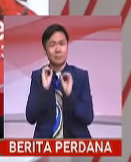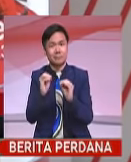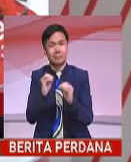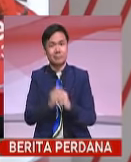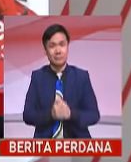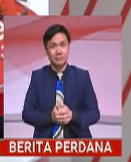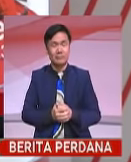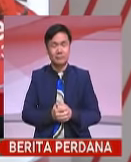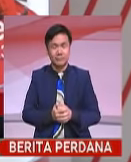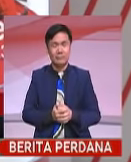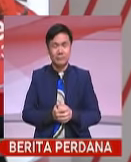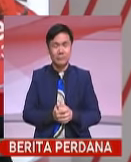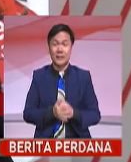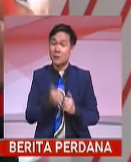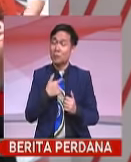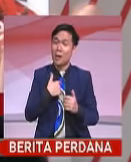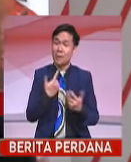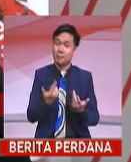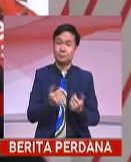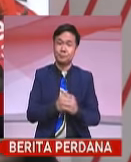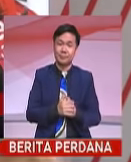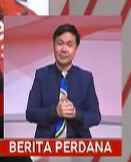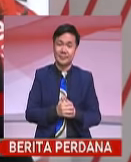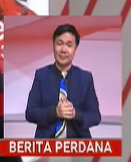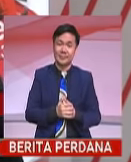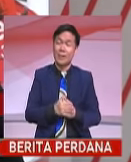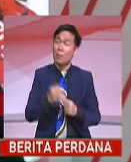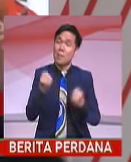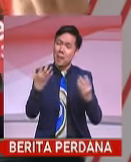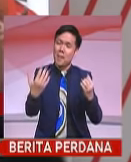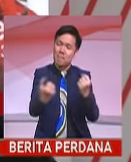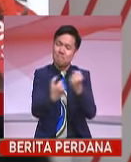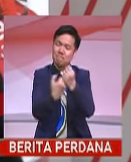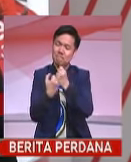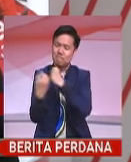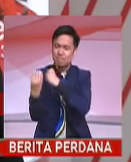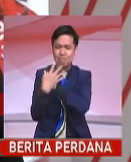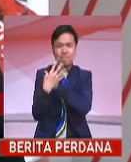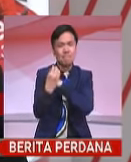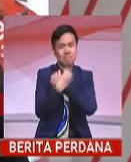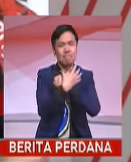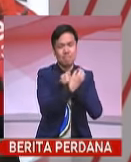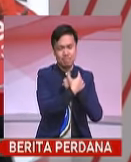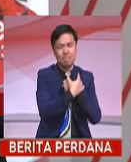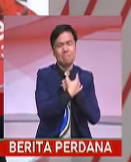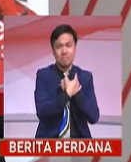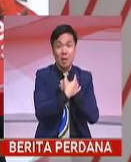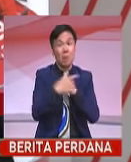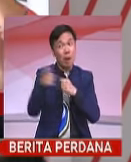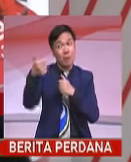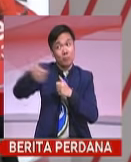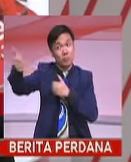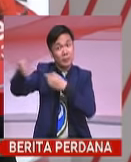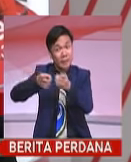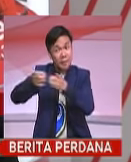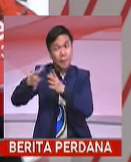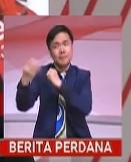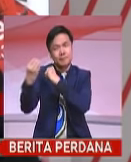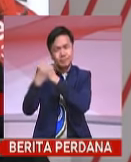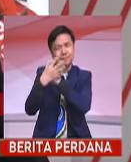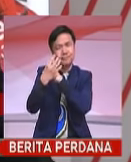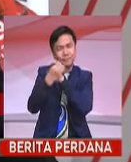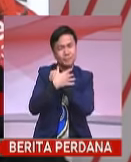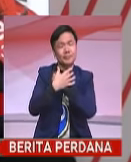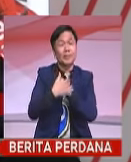cabaran itu sedikit sebanyak ramai juga yang dekat saya membantu bagi-bagi input, director pun ada banyak bagi input